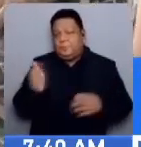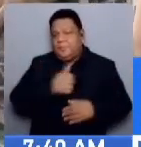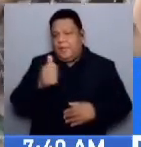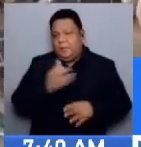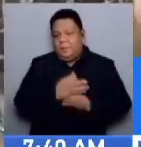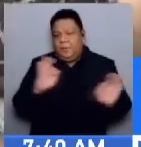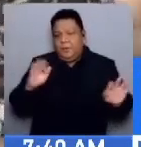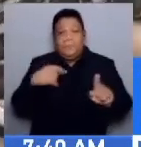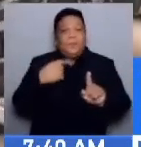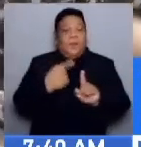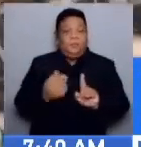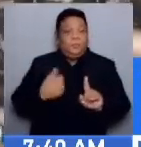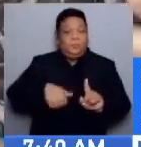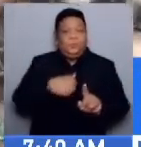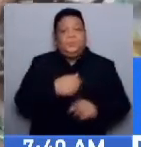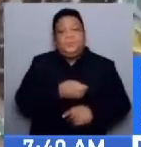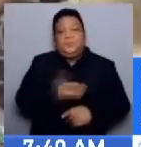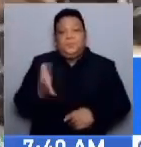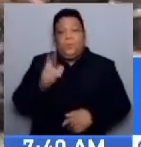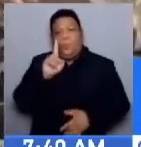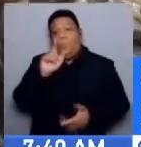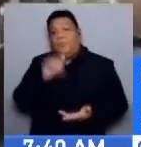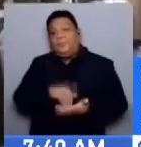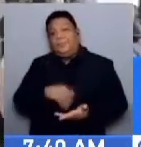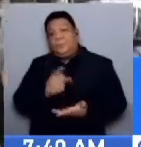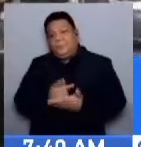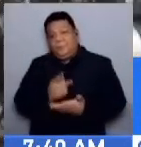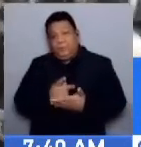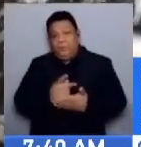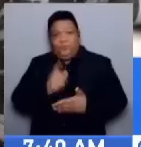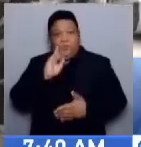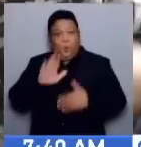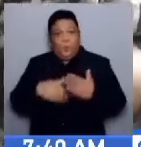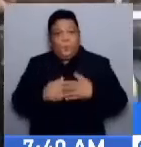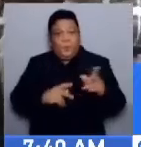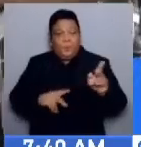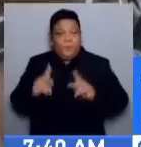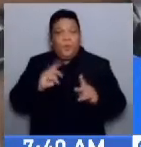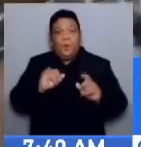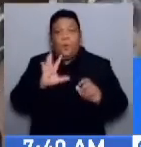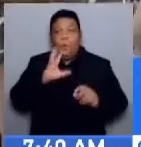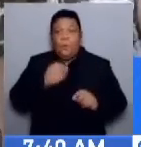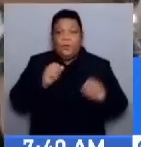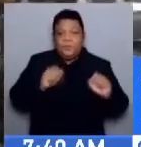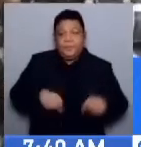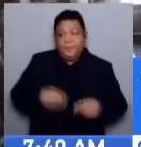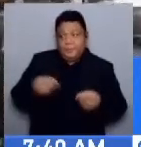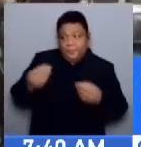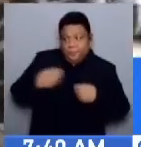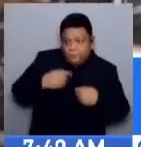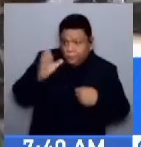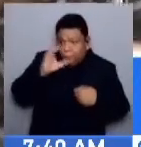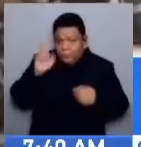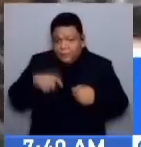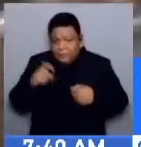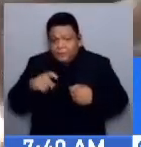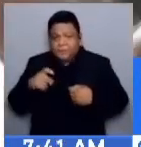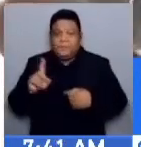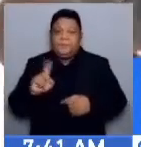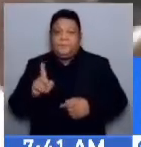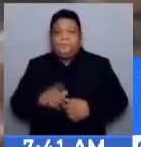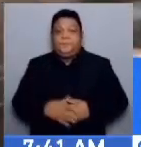tayo ng tigwa 1,000 sa mga pasahero na makapagbibigay ng mga items na hinahanap ko. Narinig niyo po ba yun?